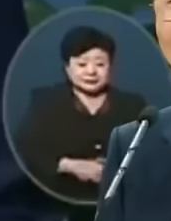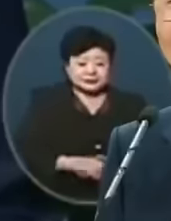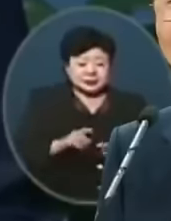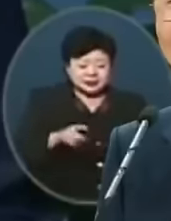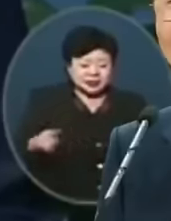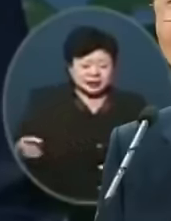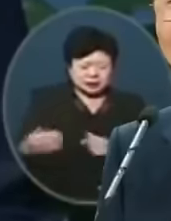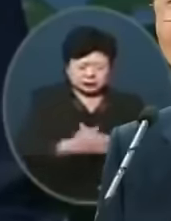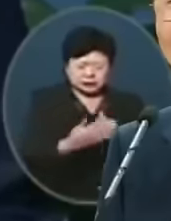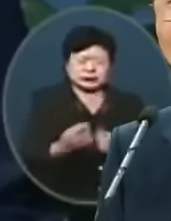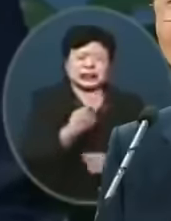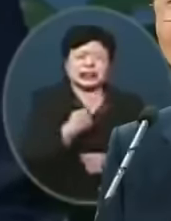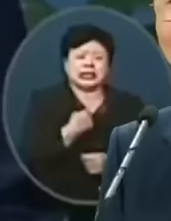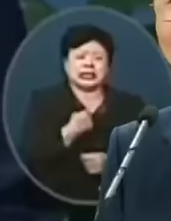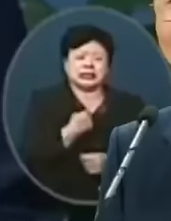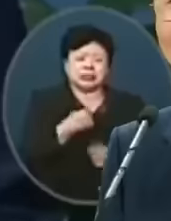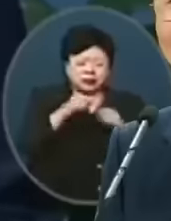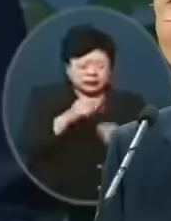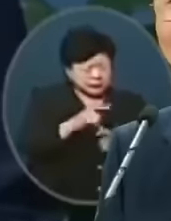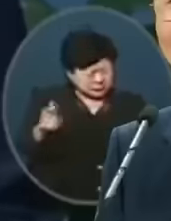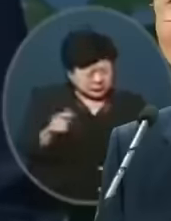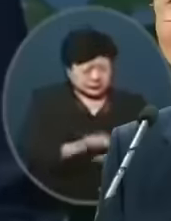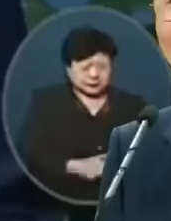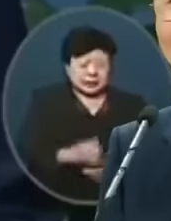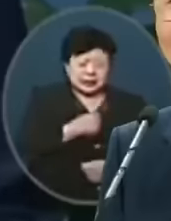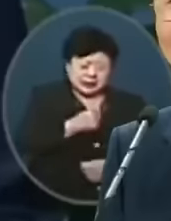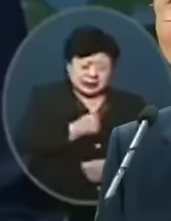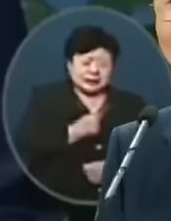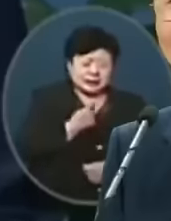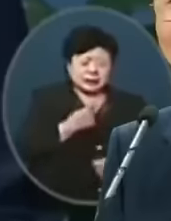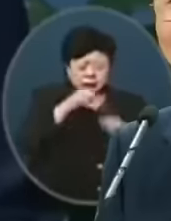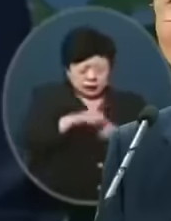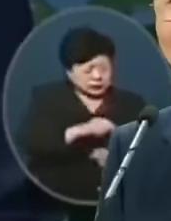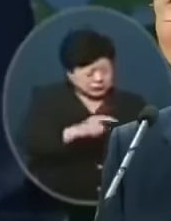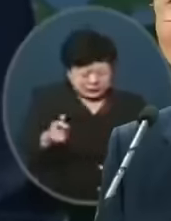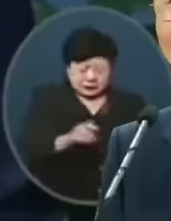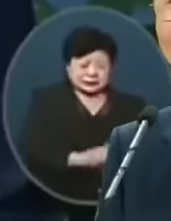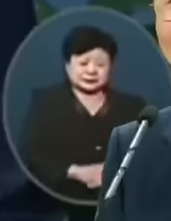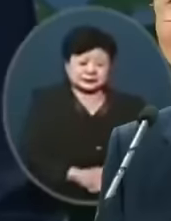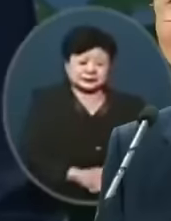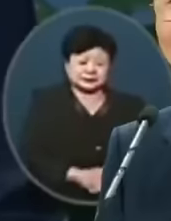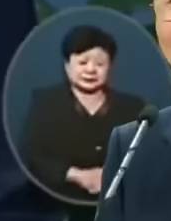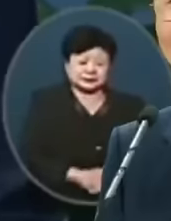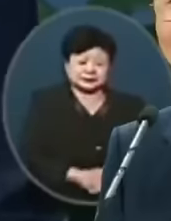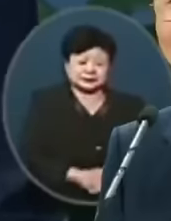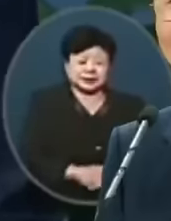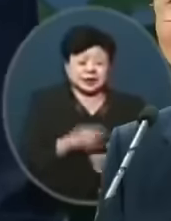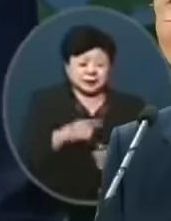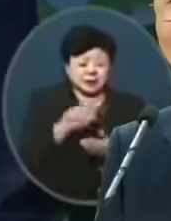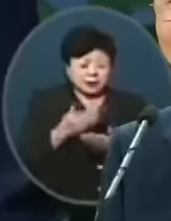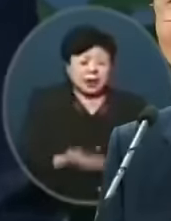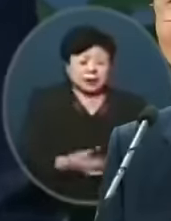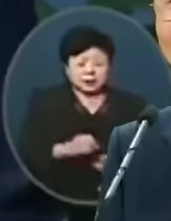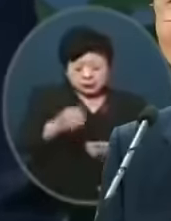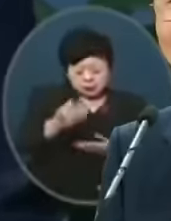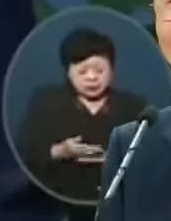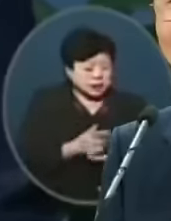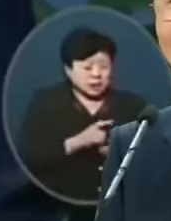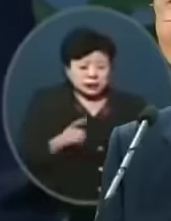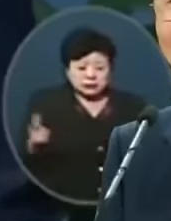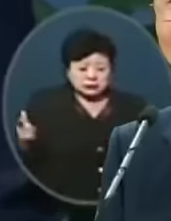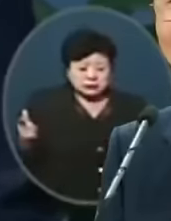사방으로 우겨삼을 당하여도 사이지 않습니다. 답답한 일을 당해도 낙심하지 않습니다. 핍박을 받아도 버림받지